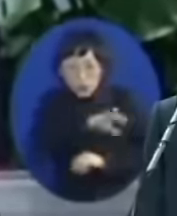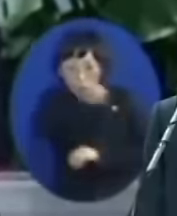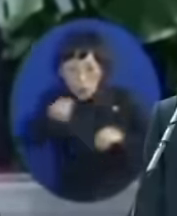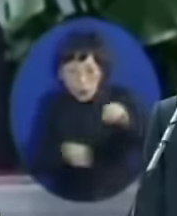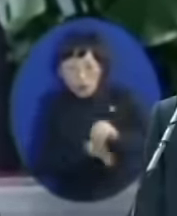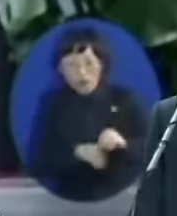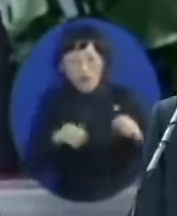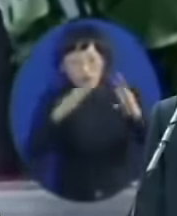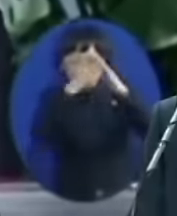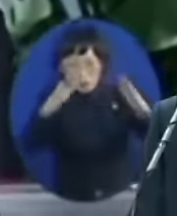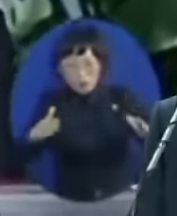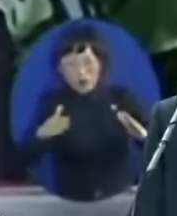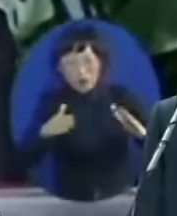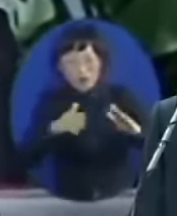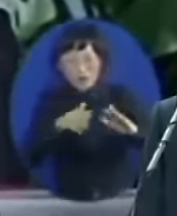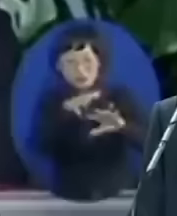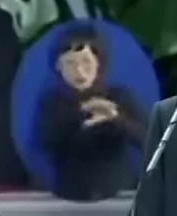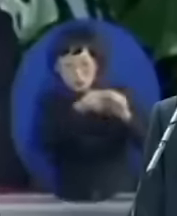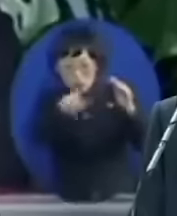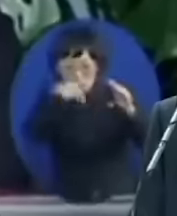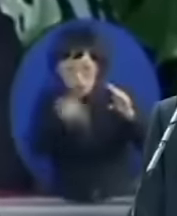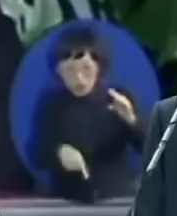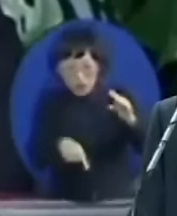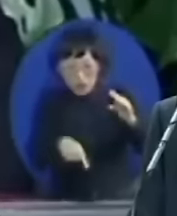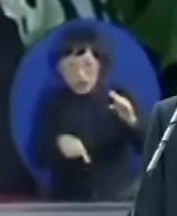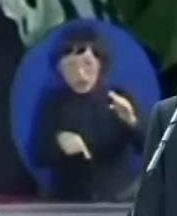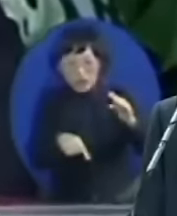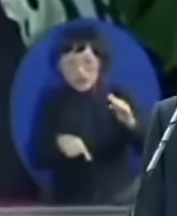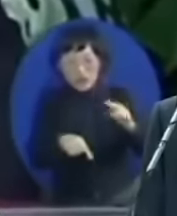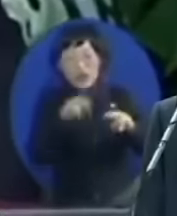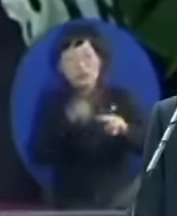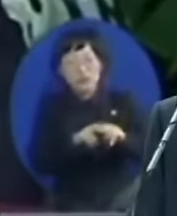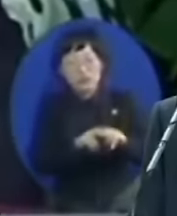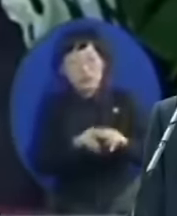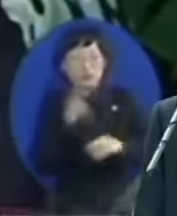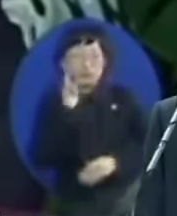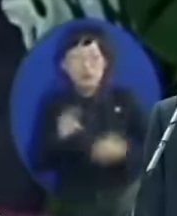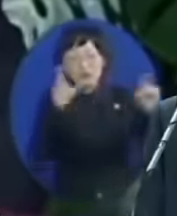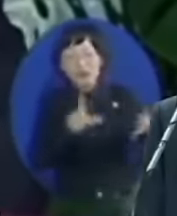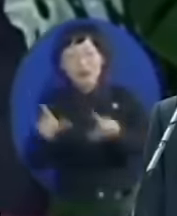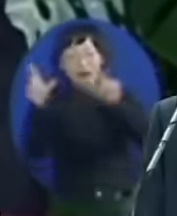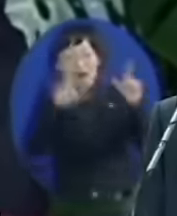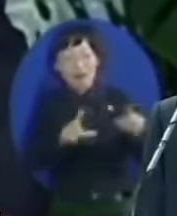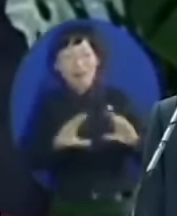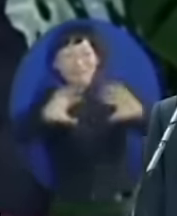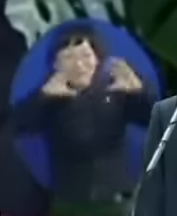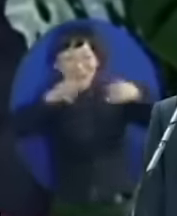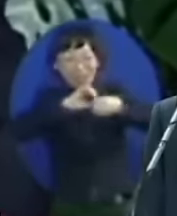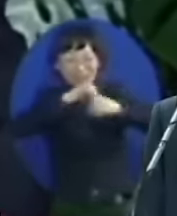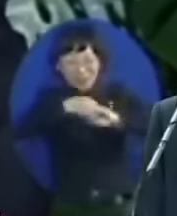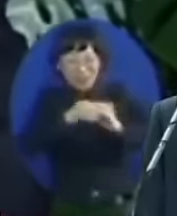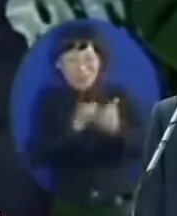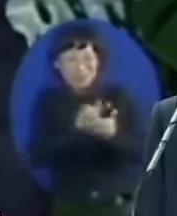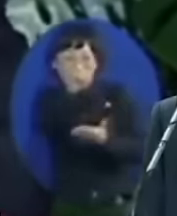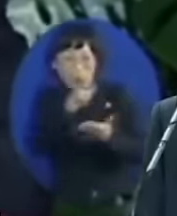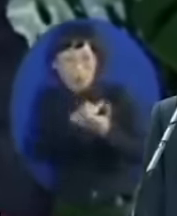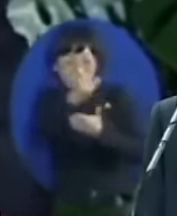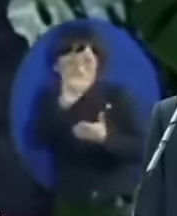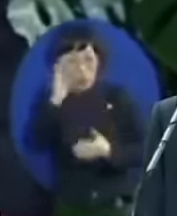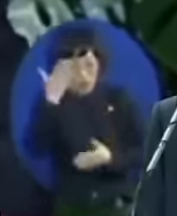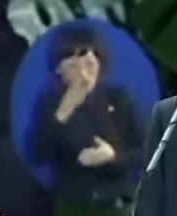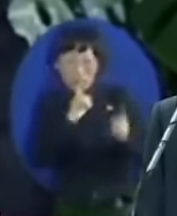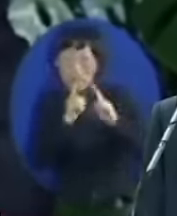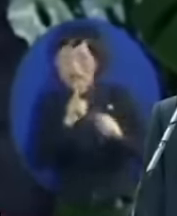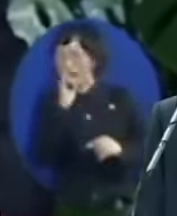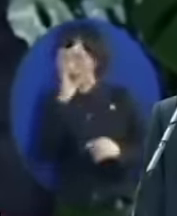천막에 가마니를 깔고 비참한 생활을 하는데 내가 세계를 다니면서 복음을 전하라니 말도